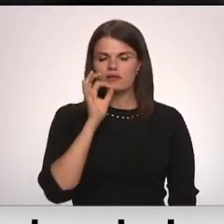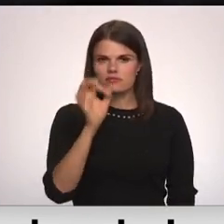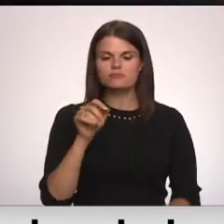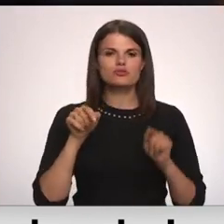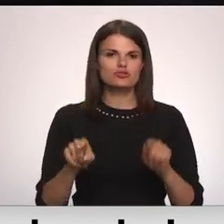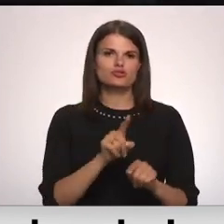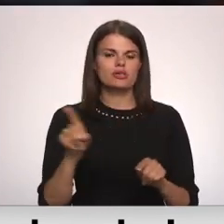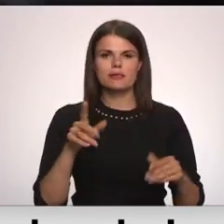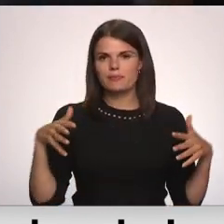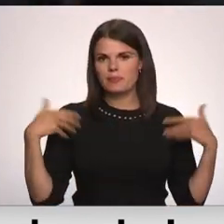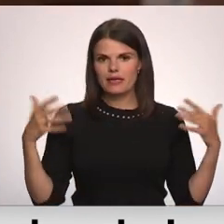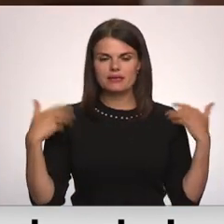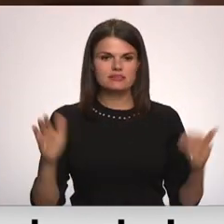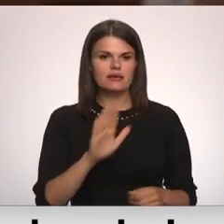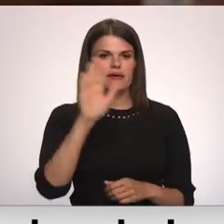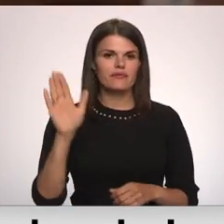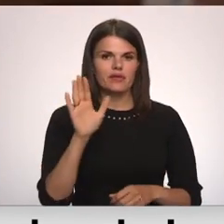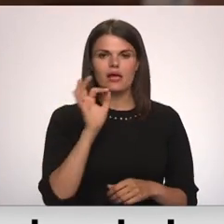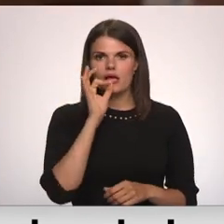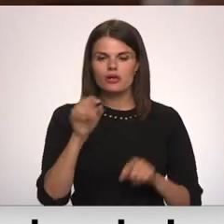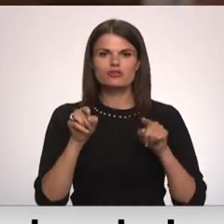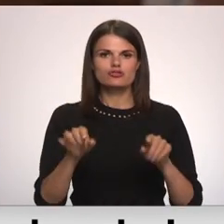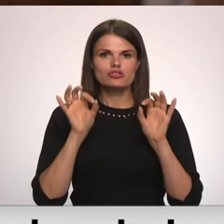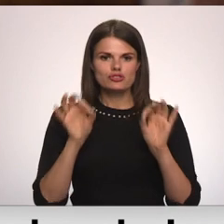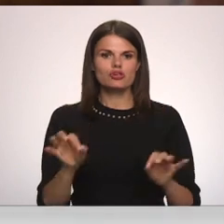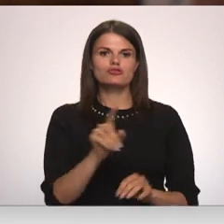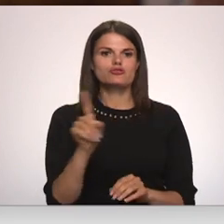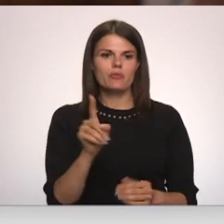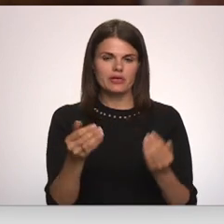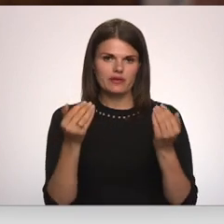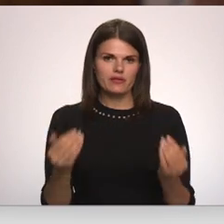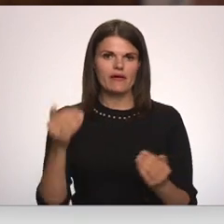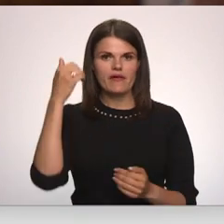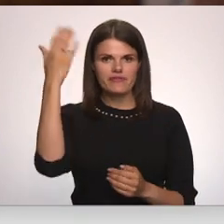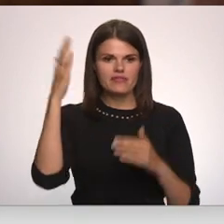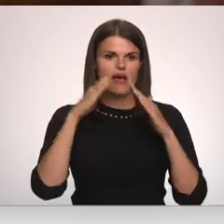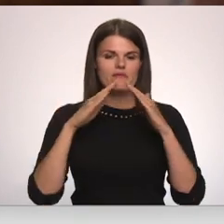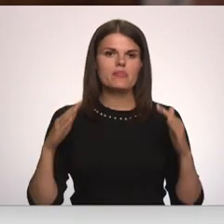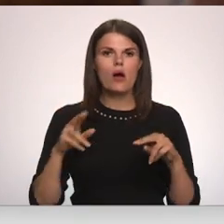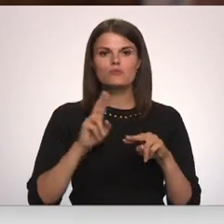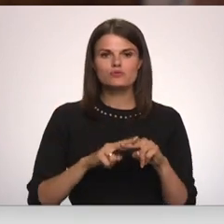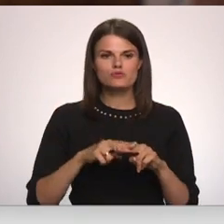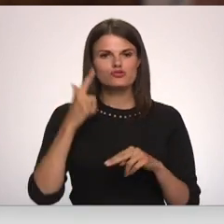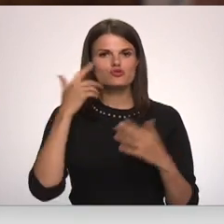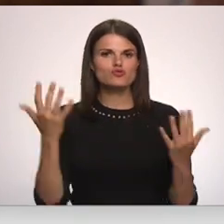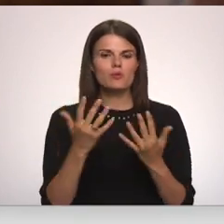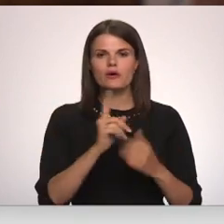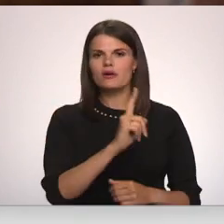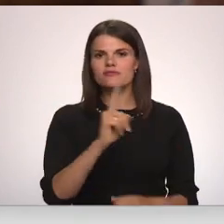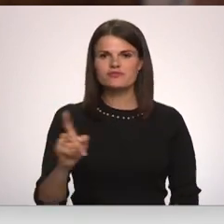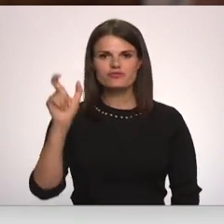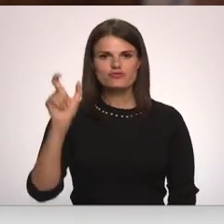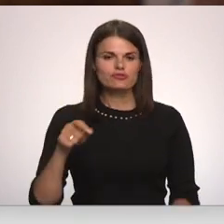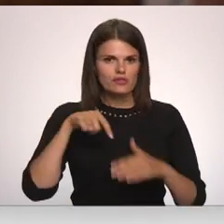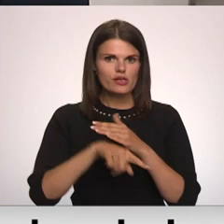diena. Šis tiešām tagad ir Dieva nams, un es domāju, katrs cilvēks šeit ienākot